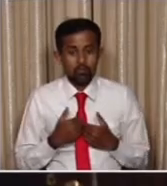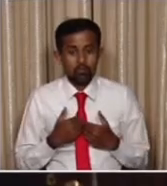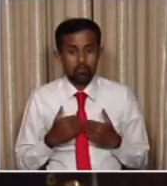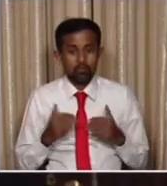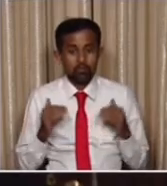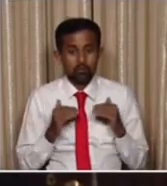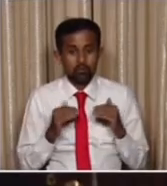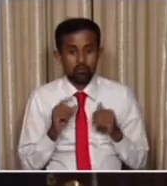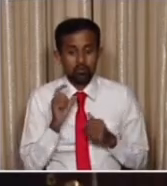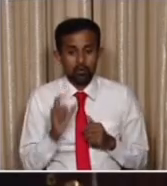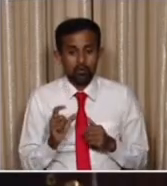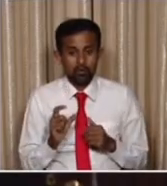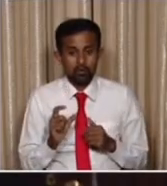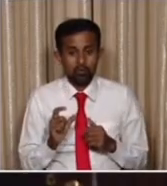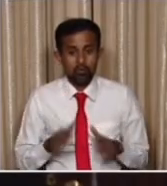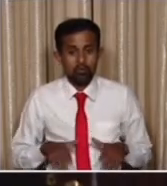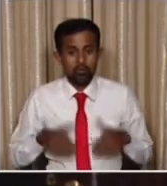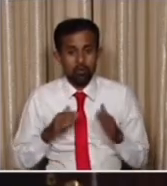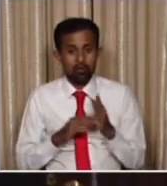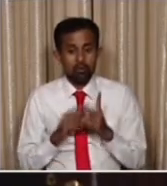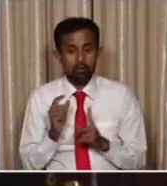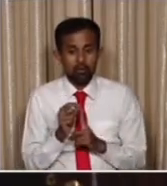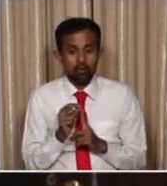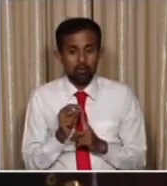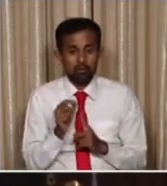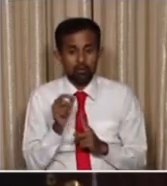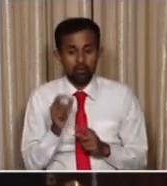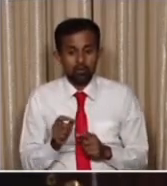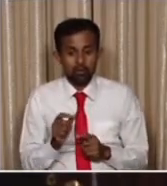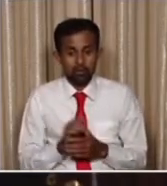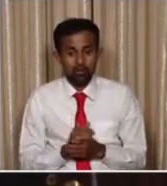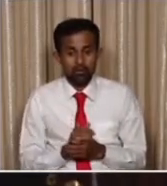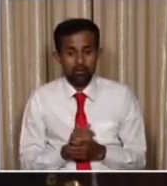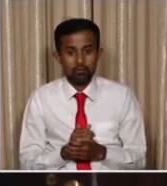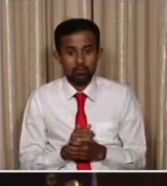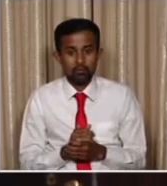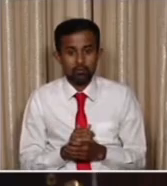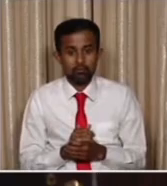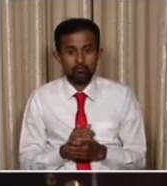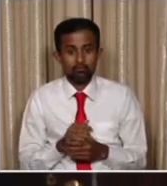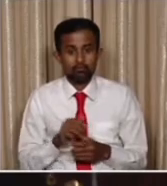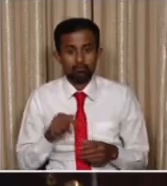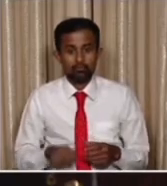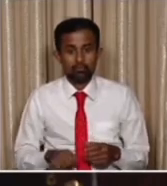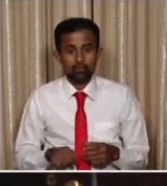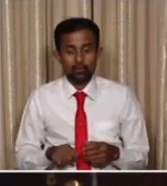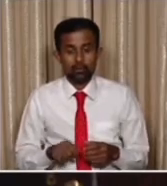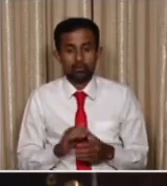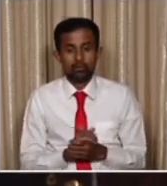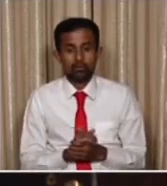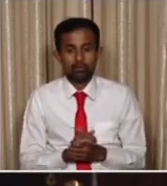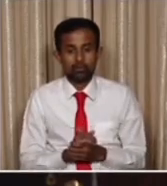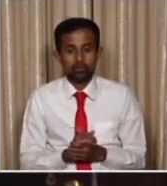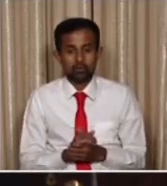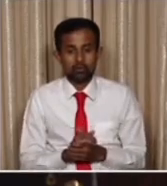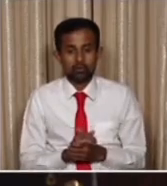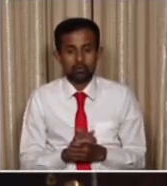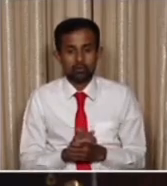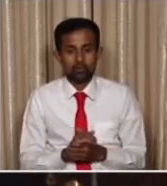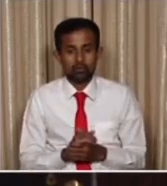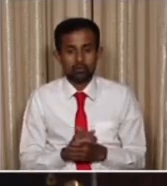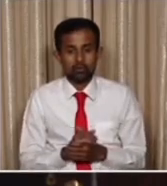නෑ වෙනවා. එතකොට අපි සෞඛ්‍ය අමාත්‍යංශයක් මහනුවර ලැබෙද්දි තාමත් ඒ අඩුපාඩු එහෙමම තියෙද්දි මේවා ඇයි එහෙමම තියන්නේ